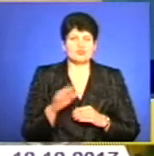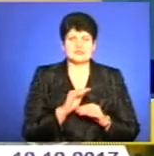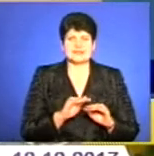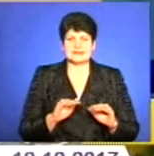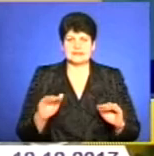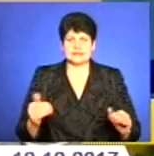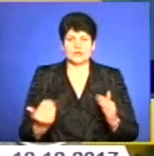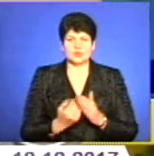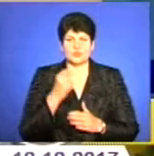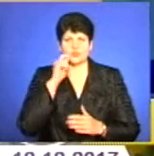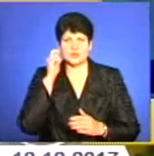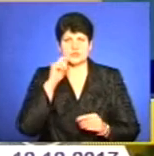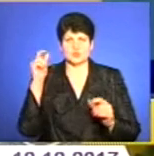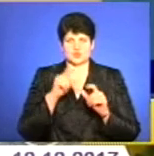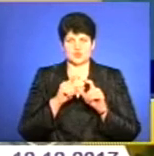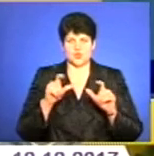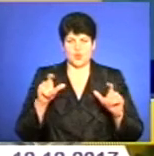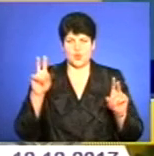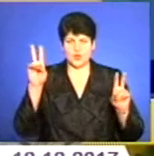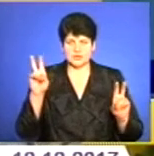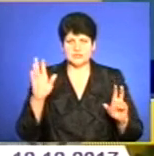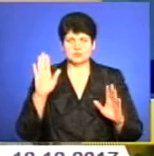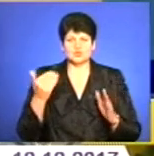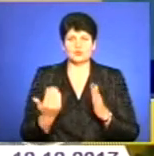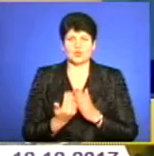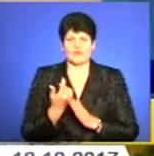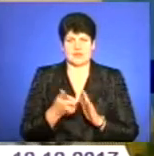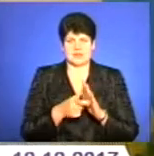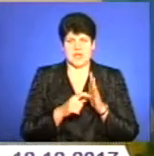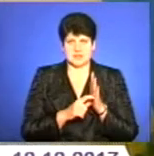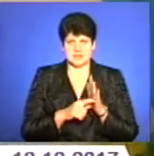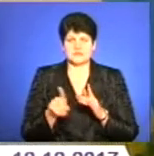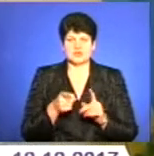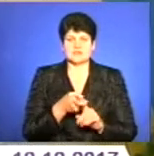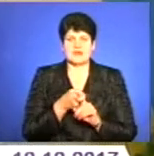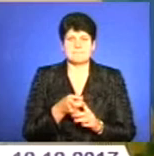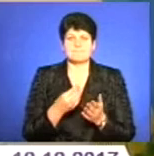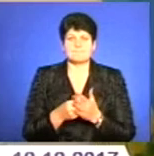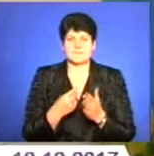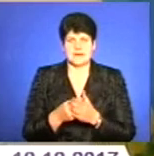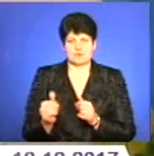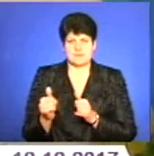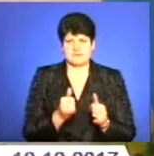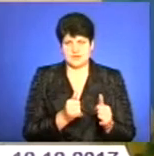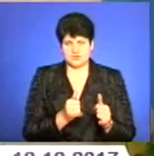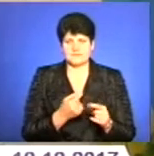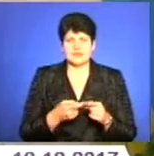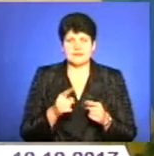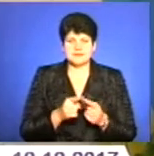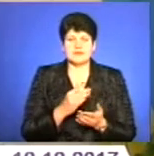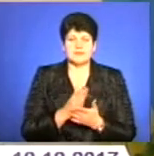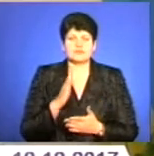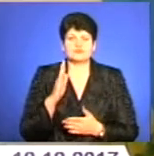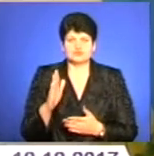нової української школи прийдуть у нові класи, що стосується матеріального забезпечення. Тобто це мають